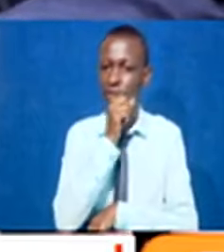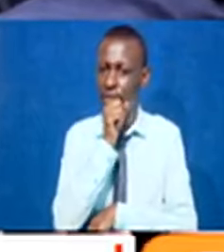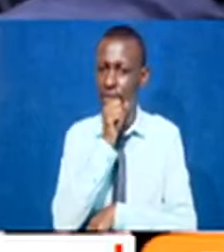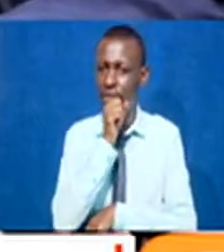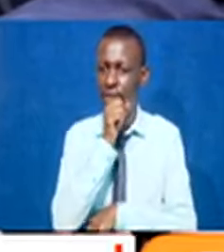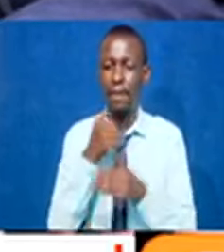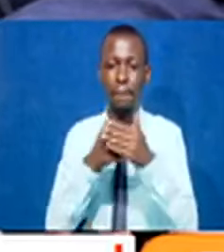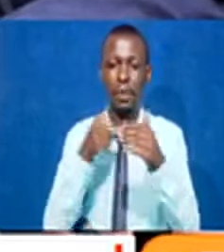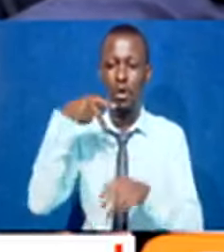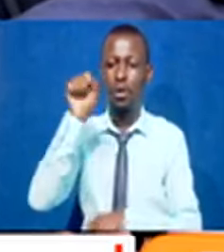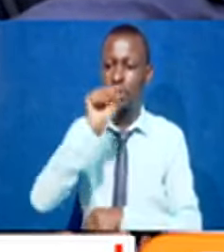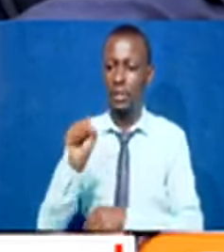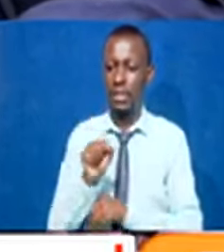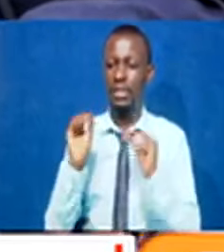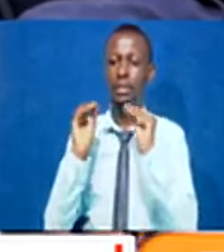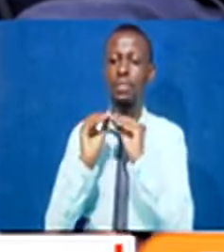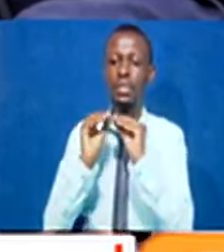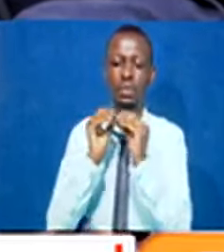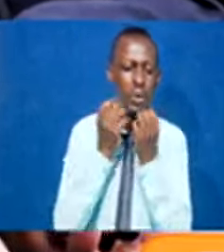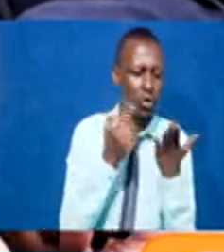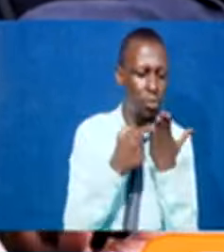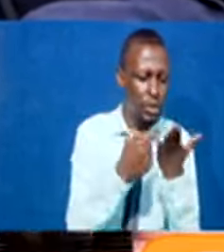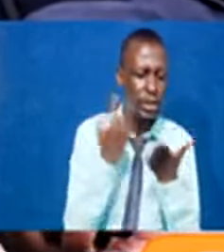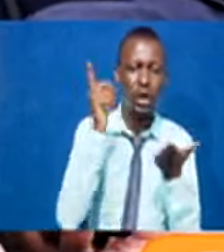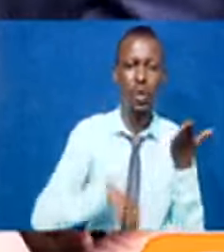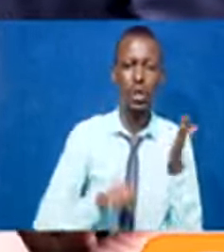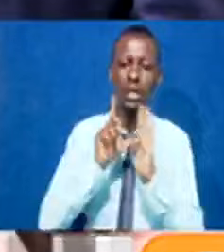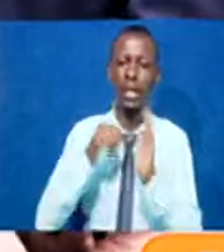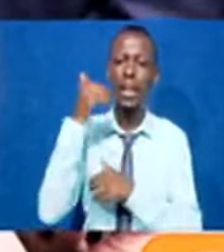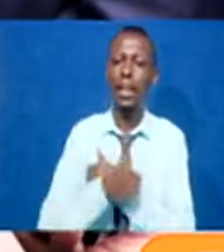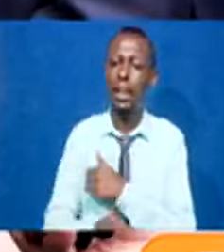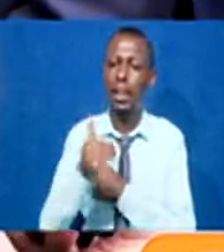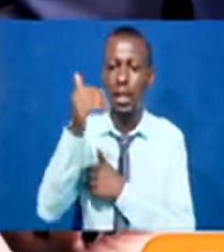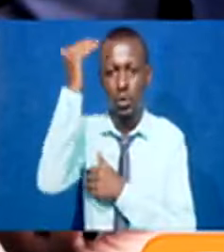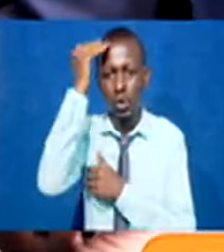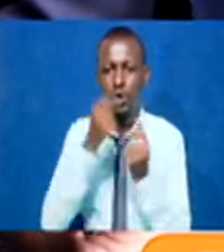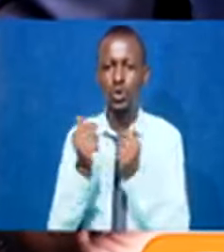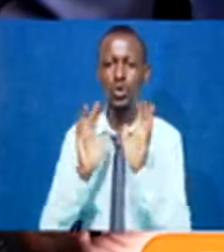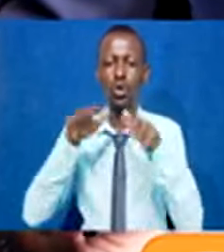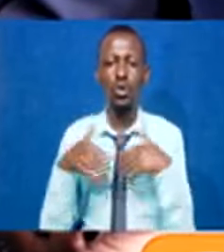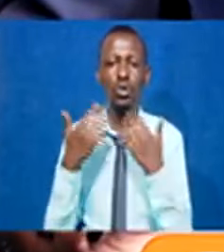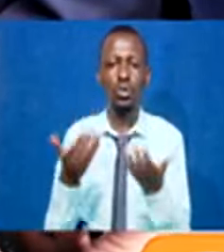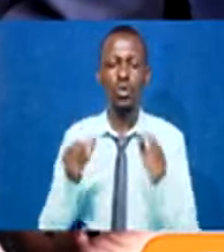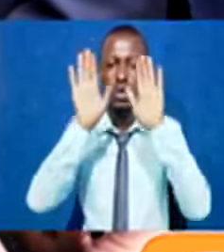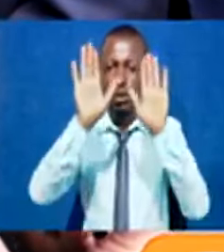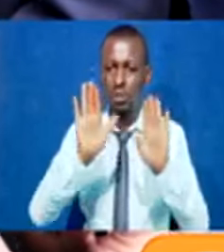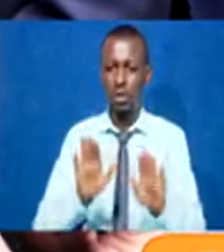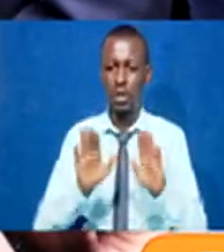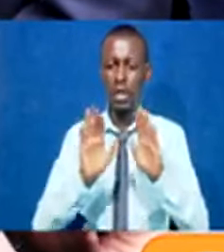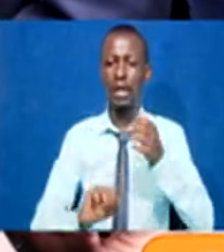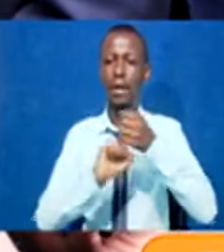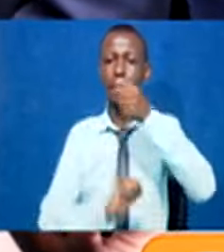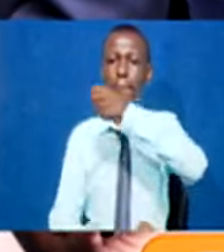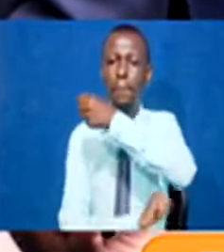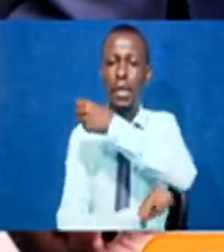have had with the PS, I'm going to be briefed, we will find a way forward. And one of the important pillars of universal health coverage is health